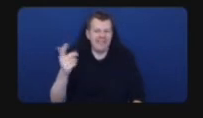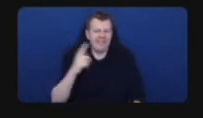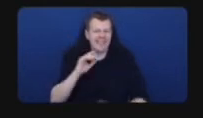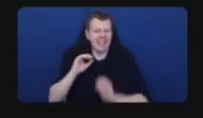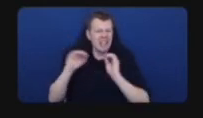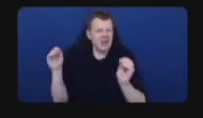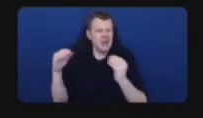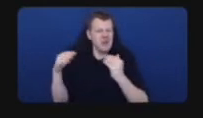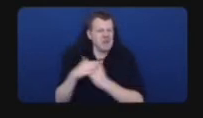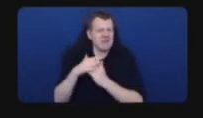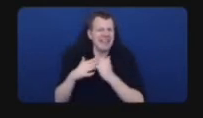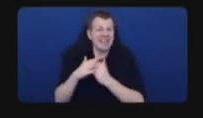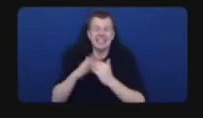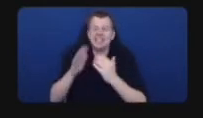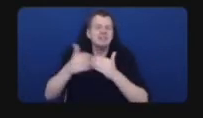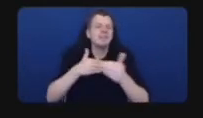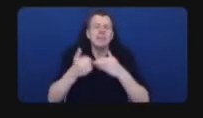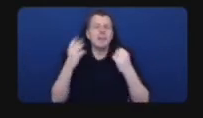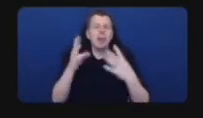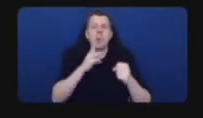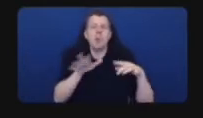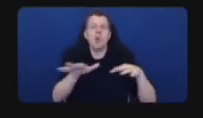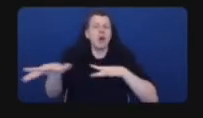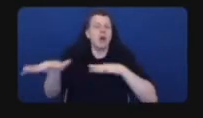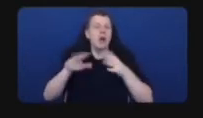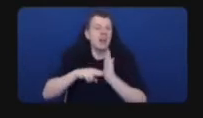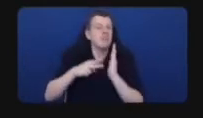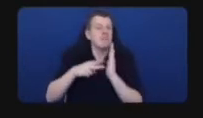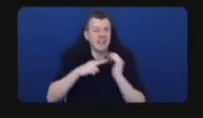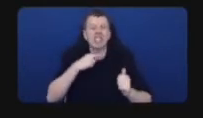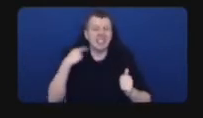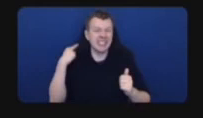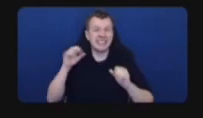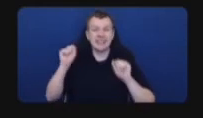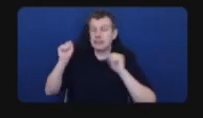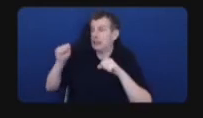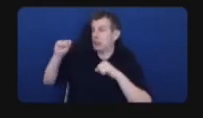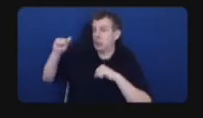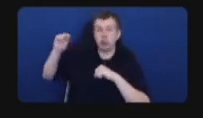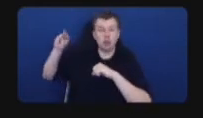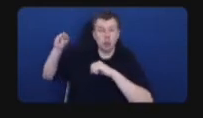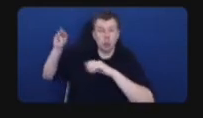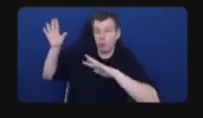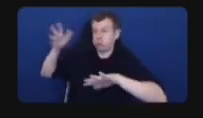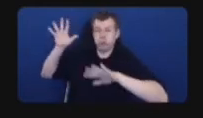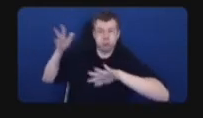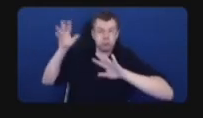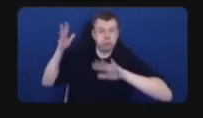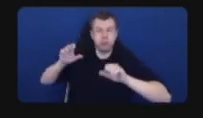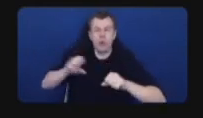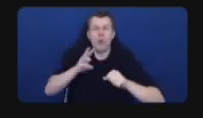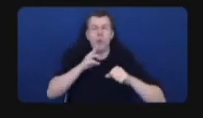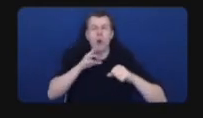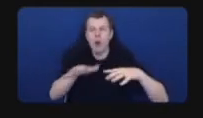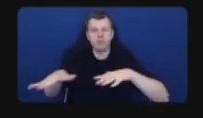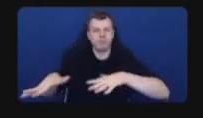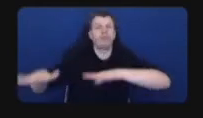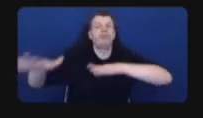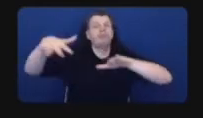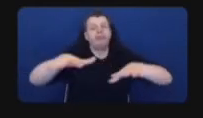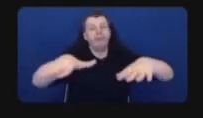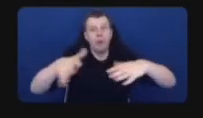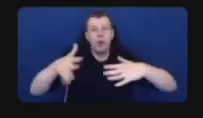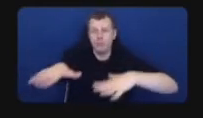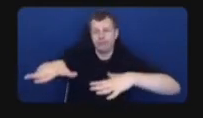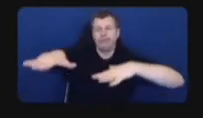围绕的，哪怕就算我们是离海边不近，那也是很容易引起积水，所以会引起我